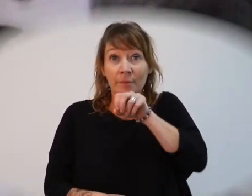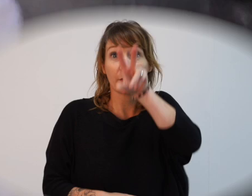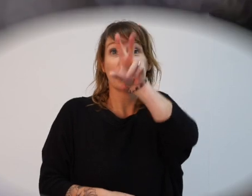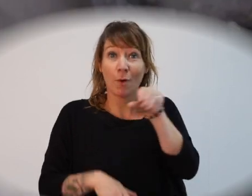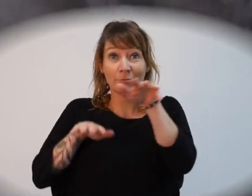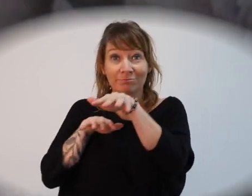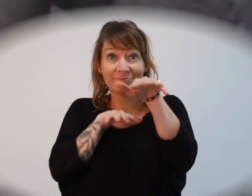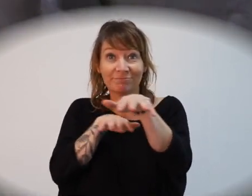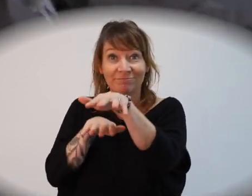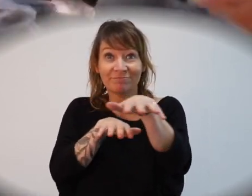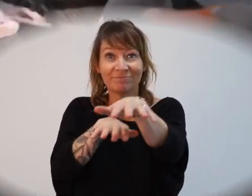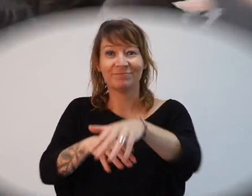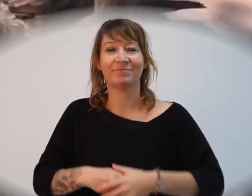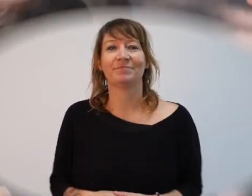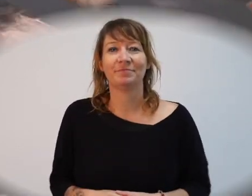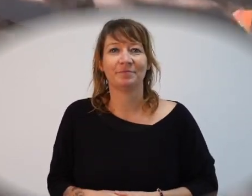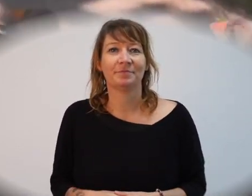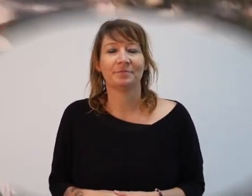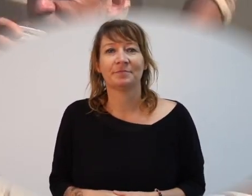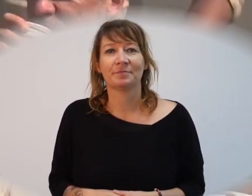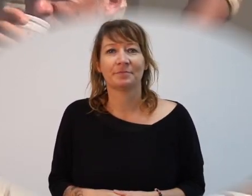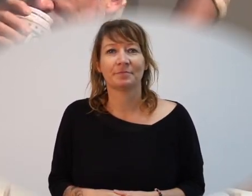Des oies en déambulation.